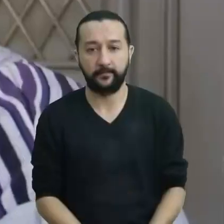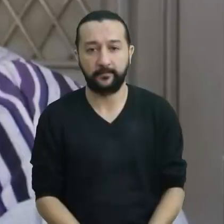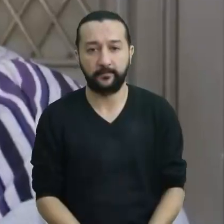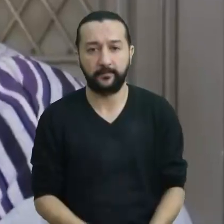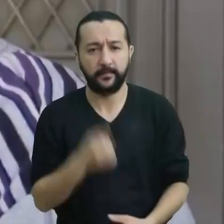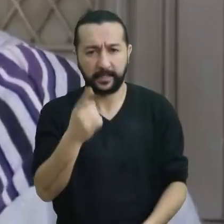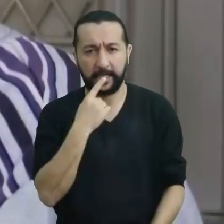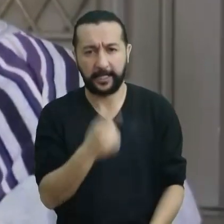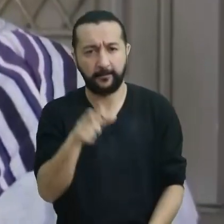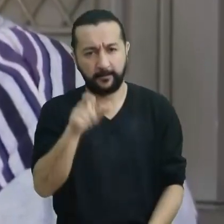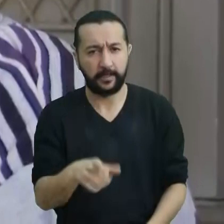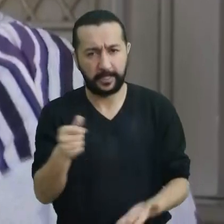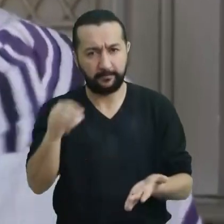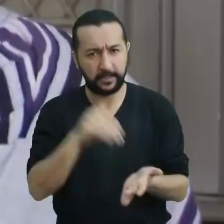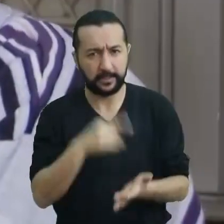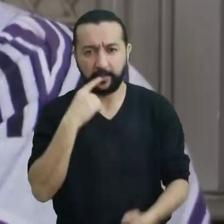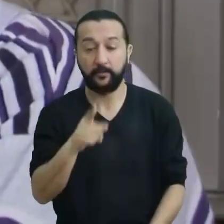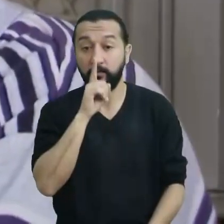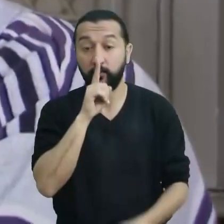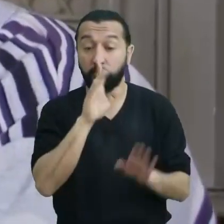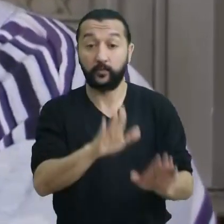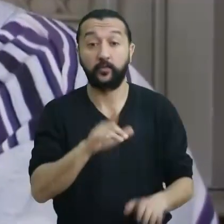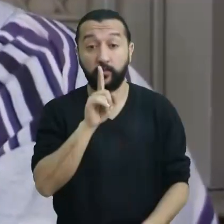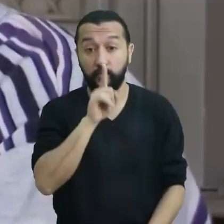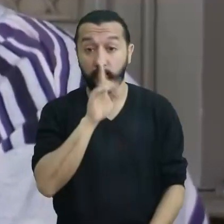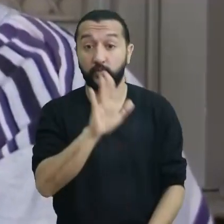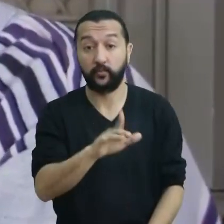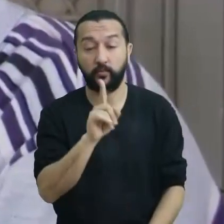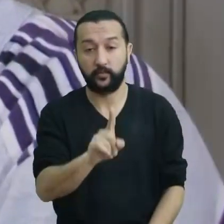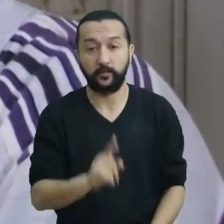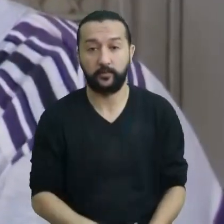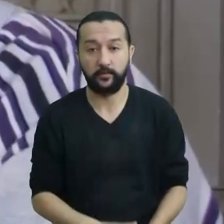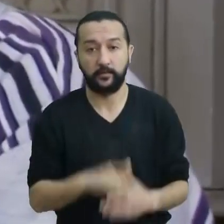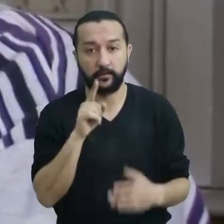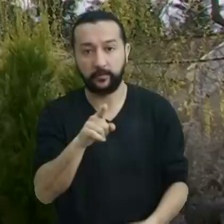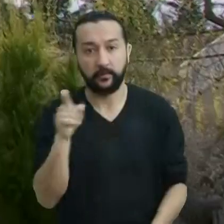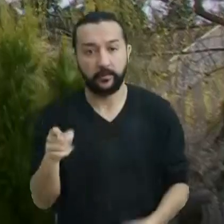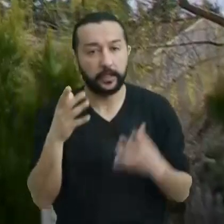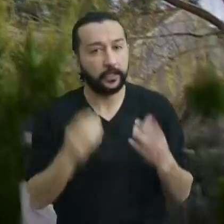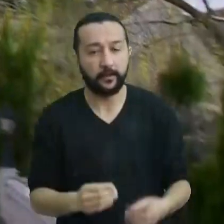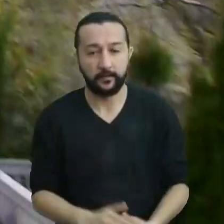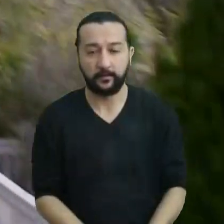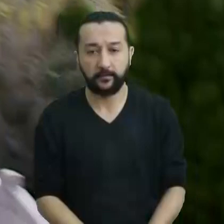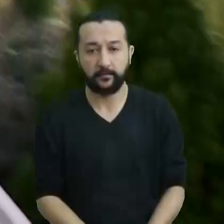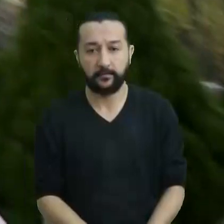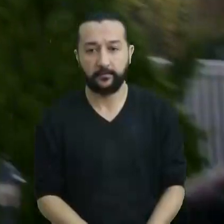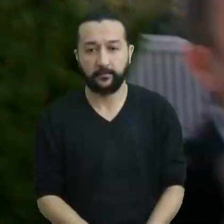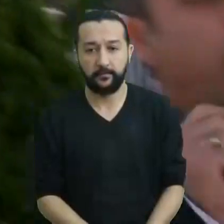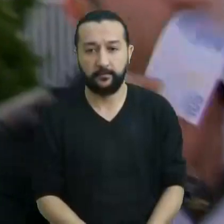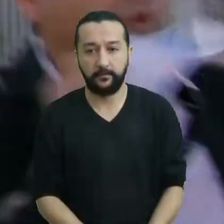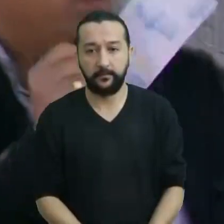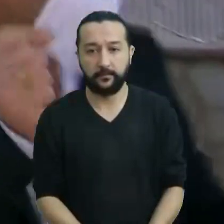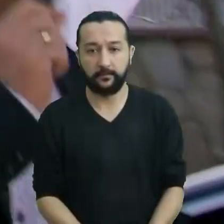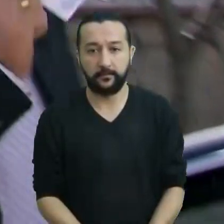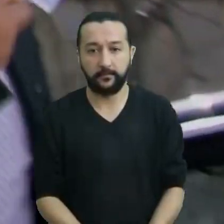Ne diyorsun ya? Ne bahşiş be? Sus. Bir taraftan. Sarp parayı sağlamaya devam